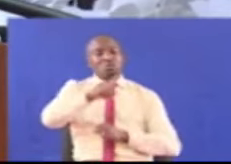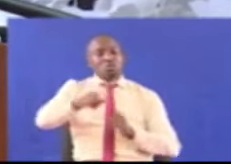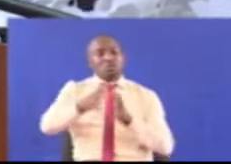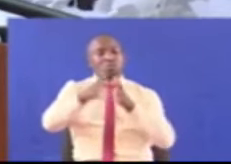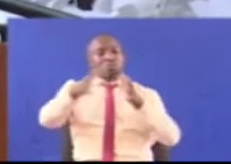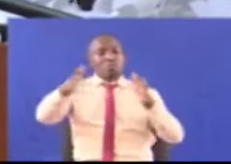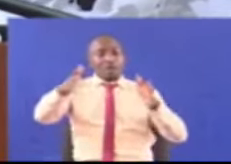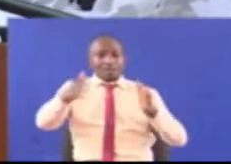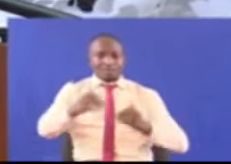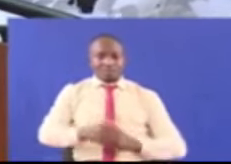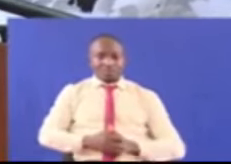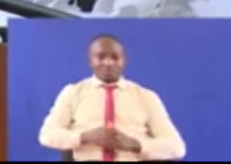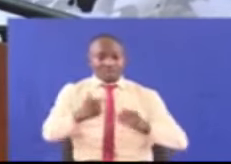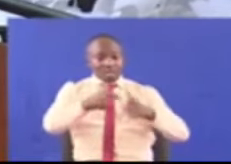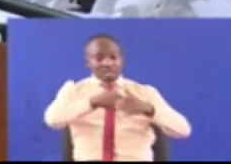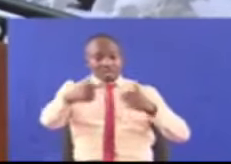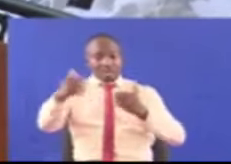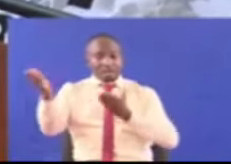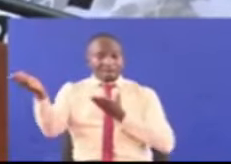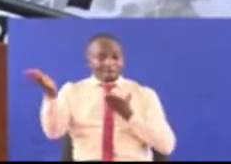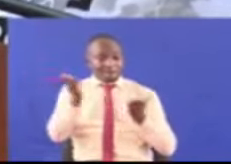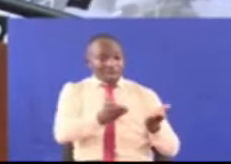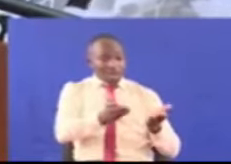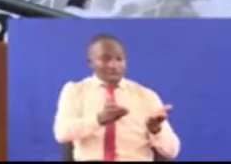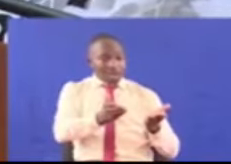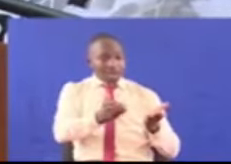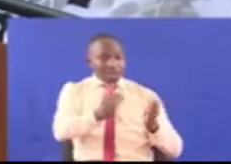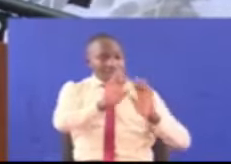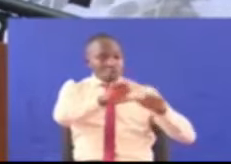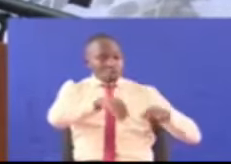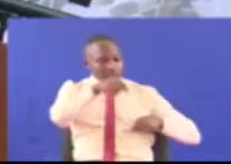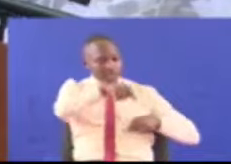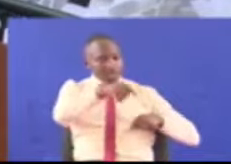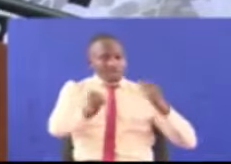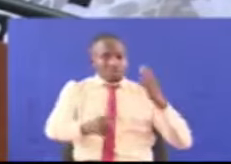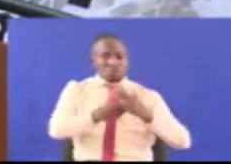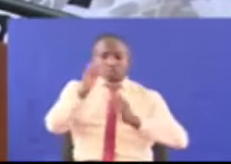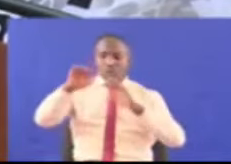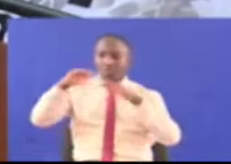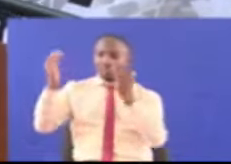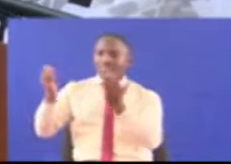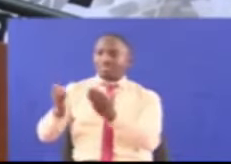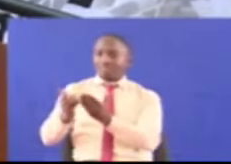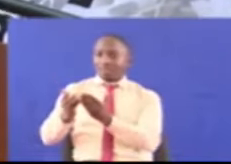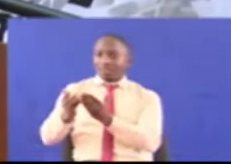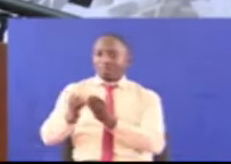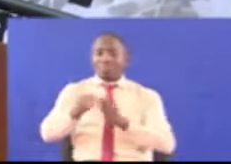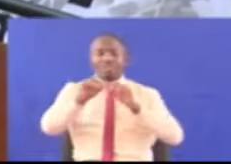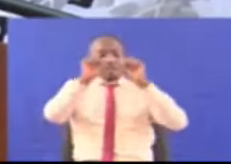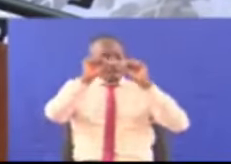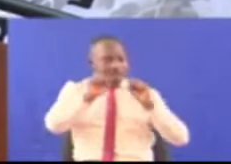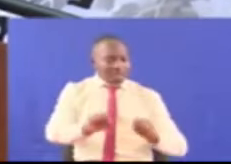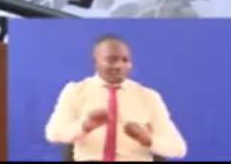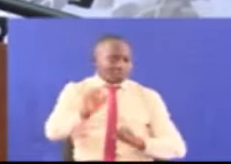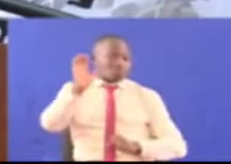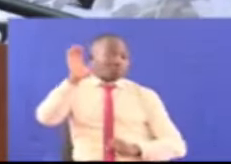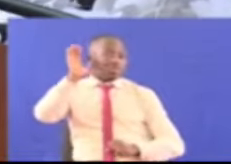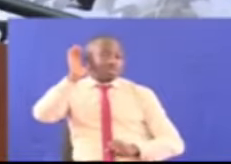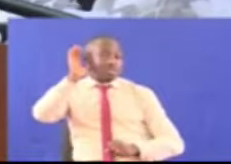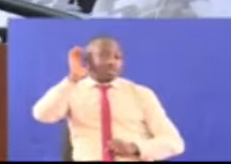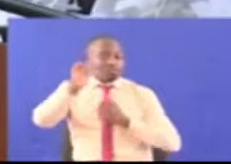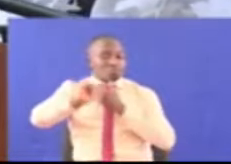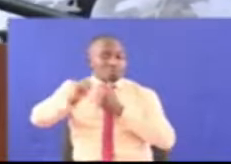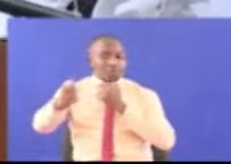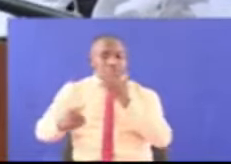lilipokuja bungeni lilitokea kwenye chama. Kwa hiyo lazima angalau tusikie kutoka